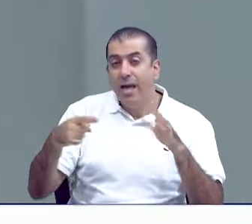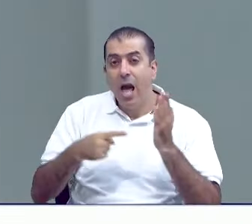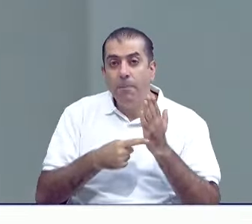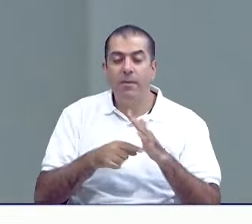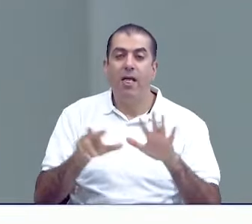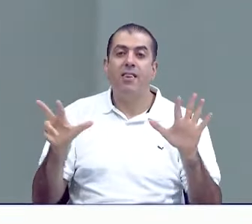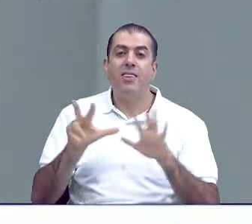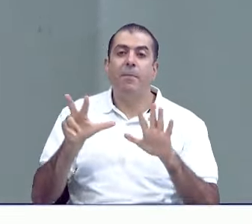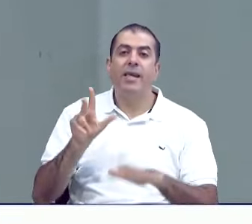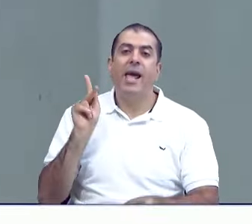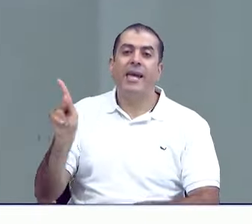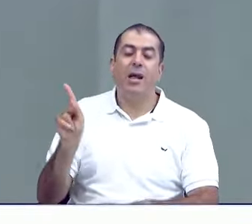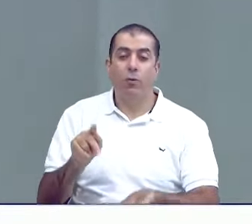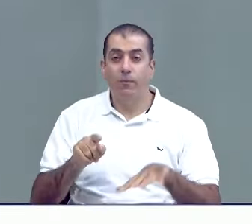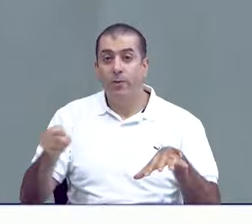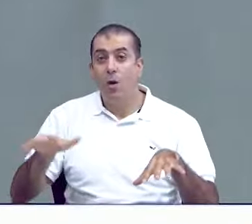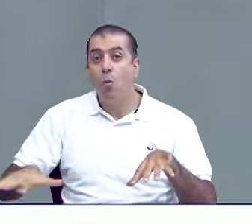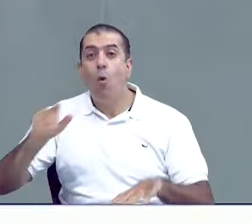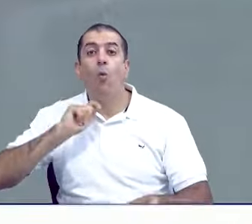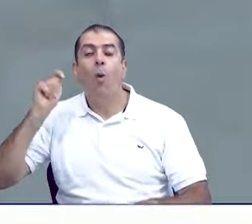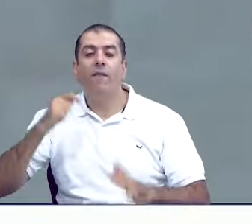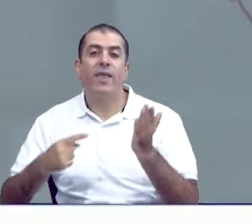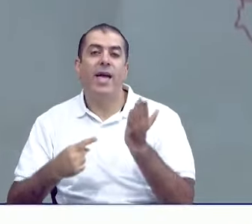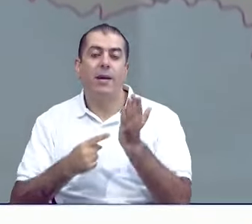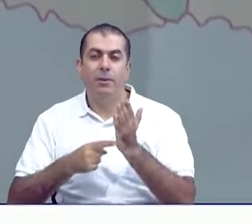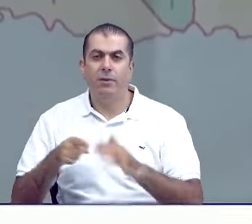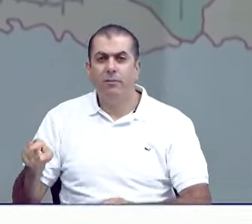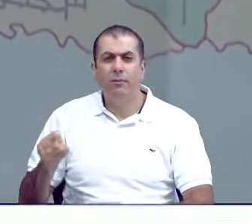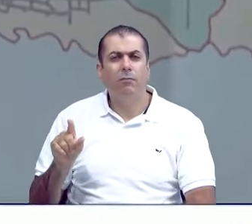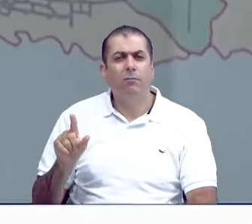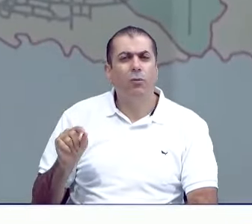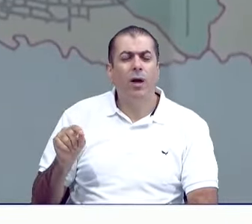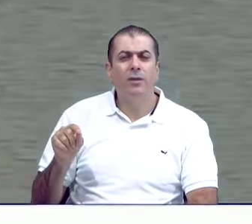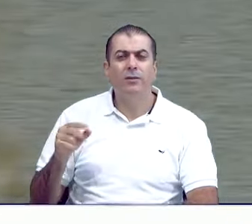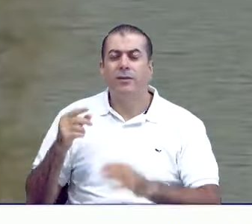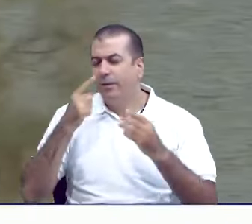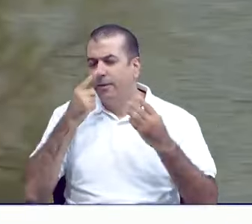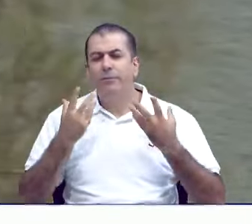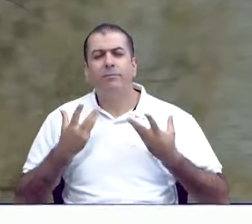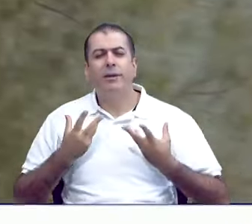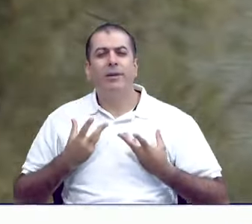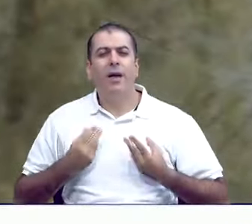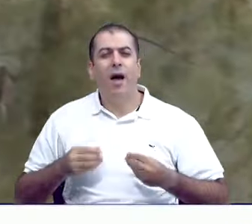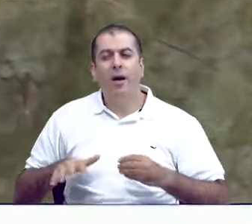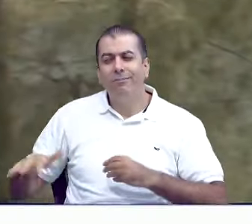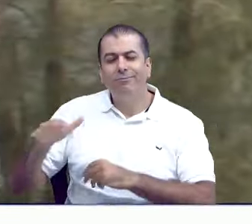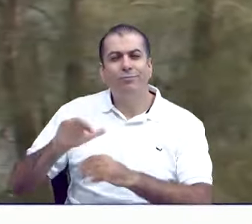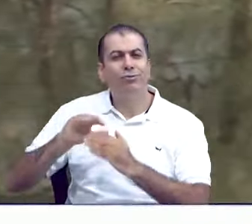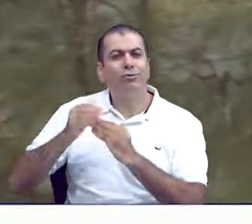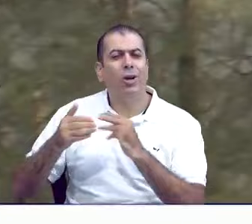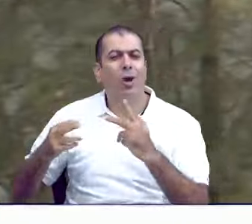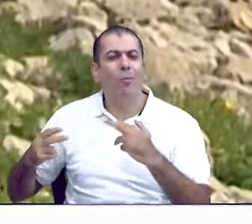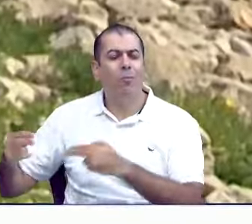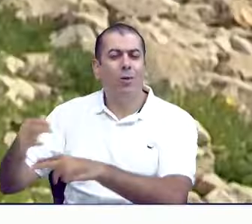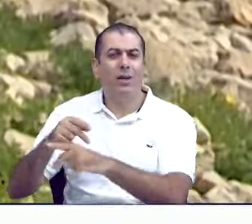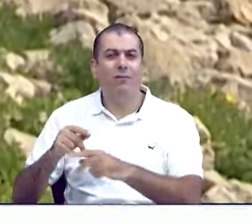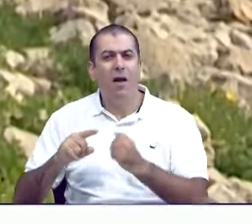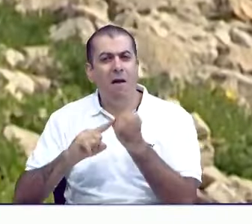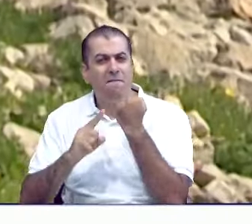عمان تقع محافظه اربد التي تتميز بطبيعه مريحه ومتنوعه تجمع بين الطابعين